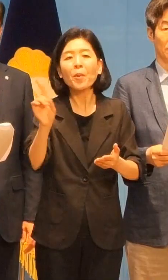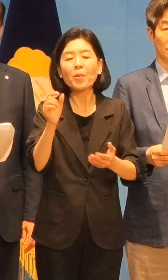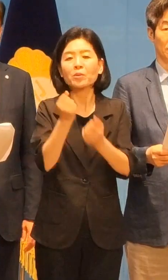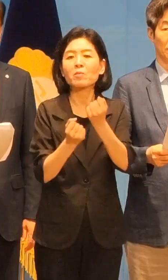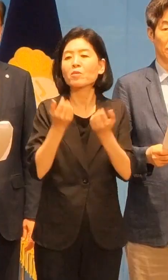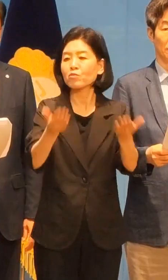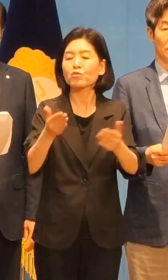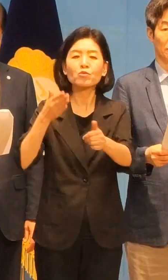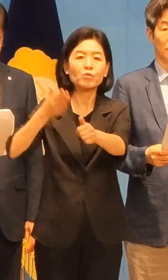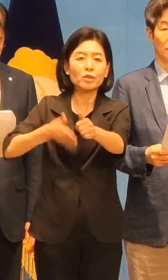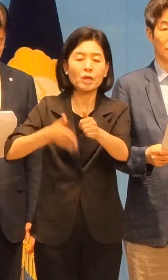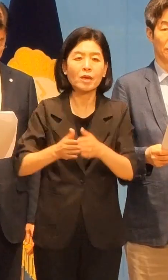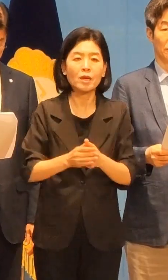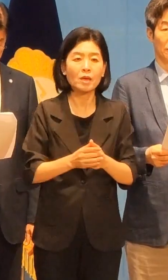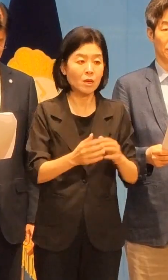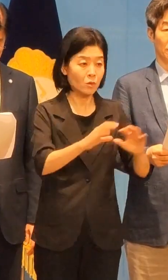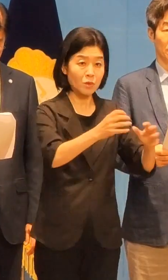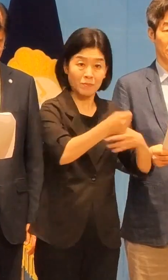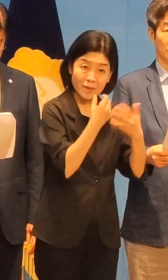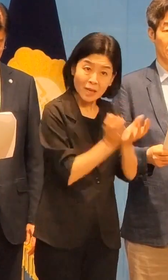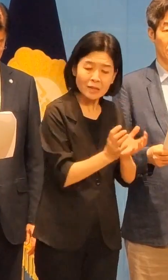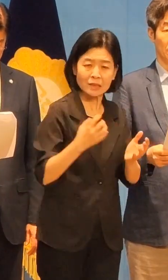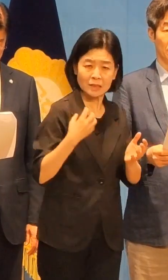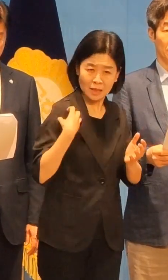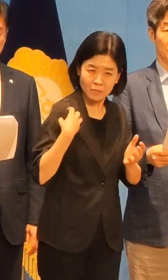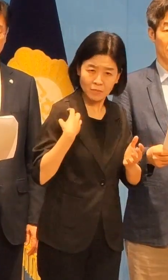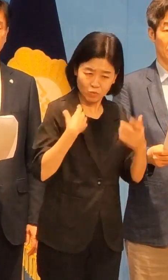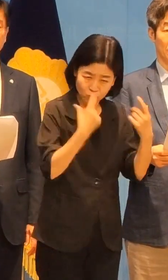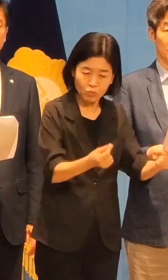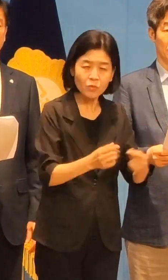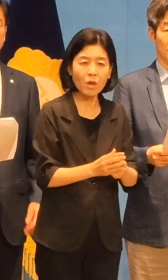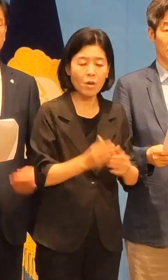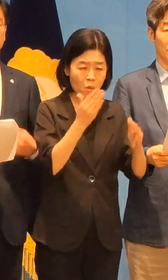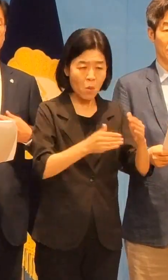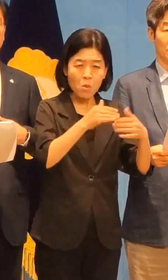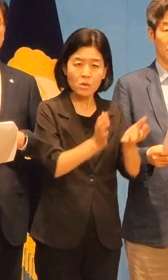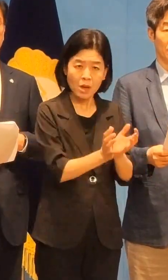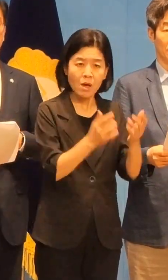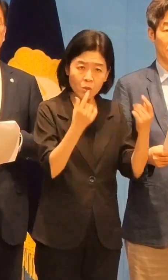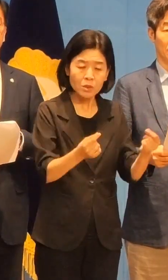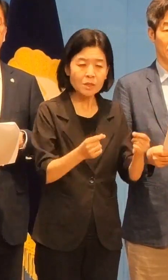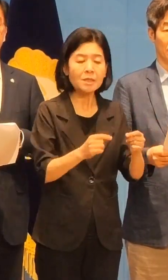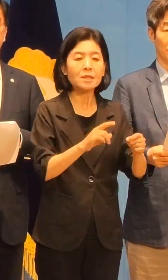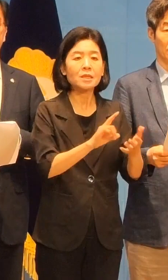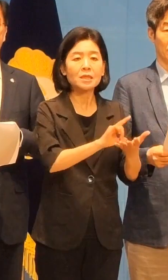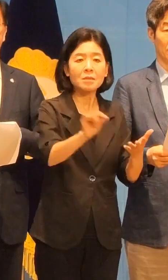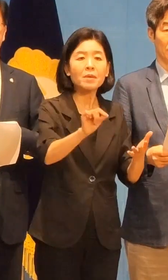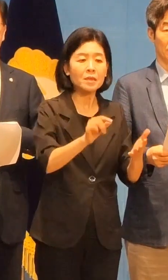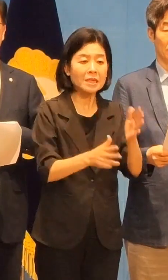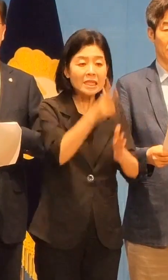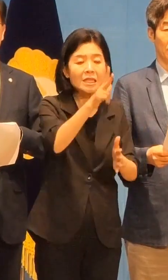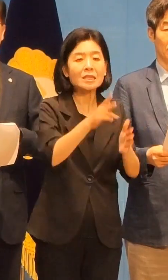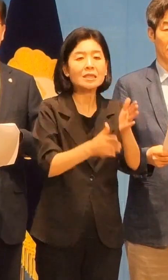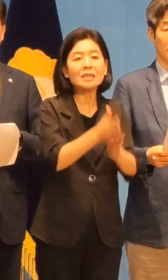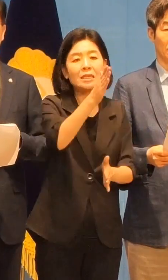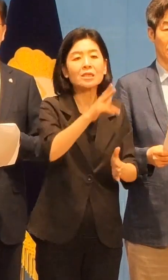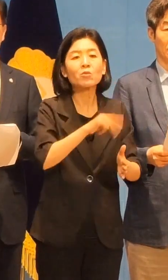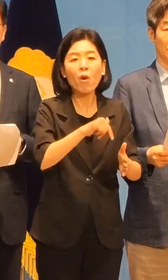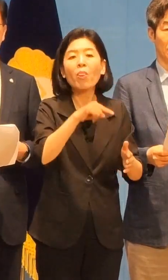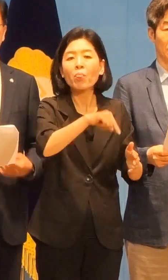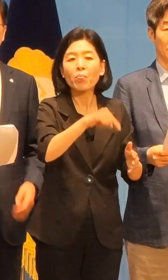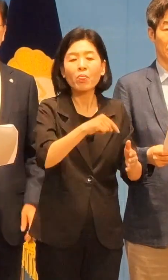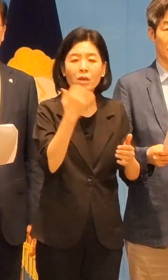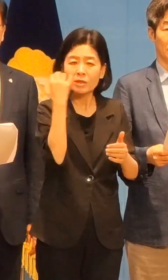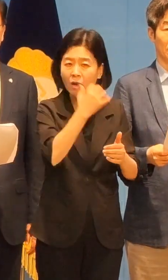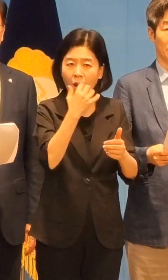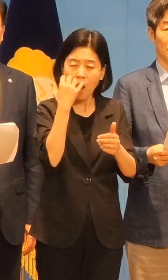통신 역시 책임을 벗어날 수 없습니다. 공당 소속 지방의원의 중대한 성착취 범죄에 대해 국민